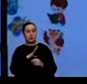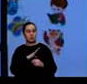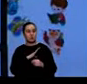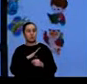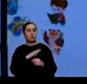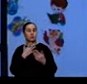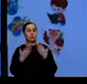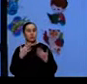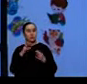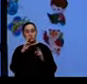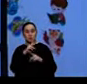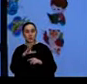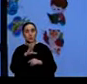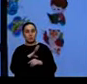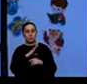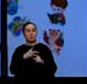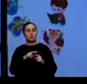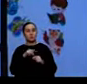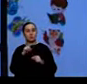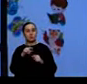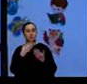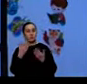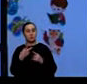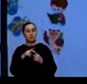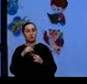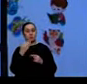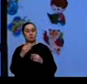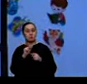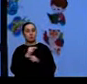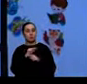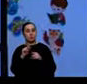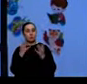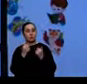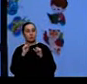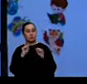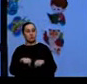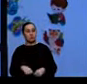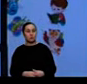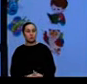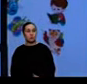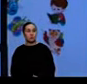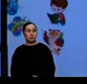мы? Агер хаталікке гел койген болсаңыз, мархамат оны тузатып алышыңыз мүмкін.